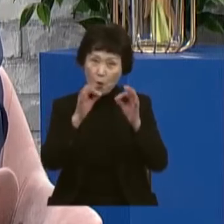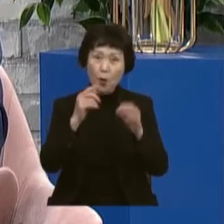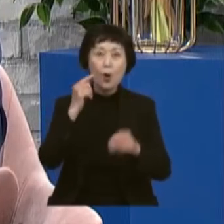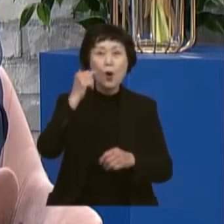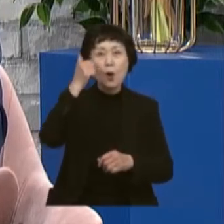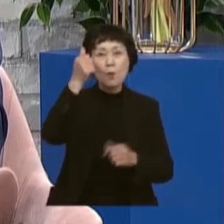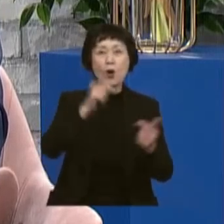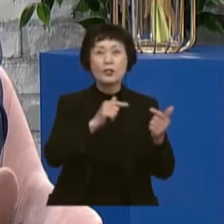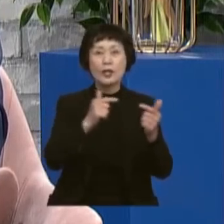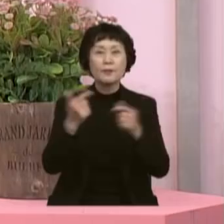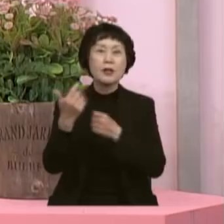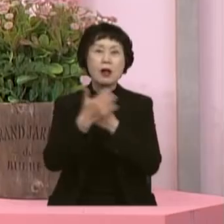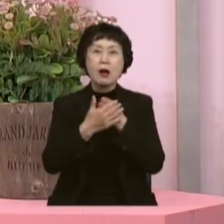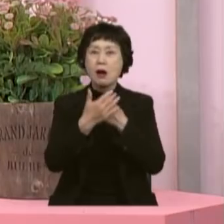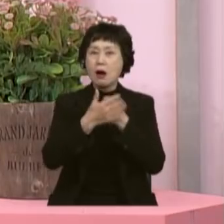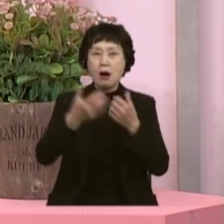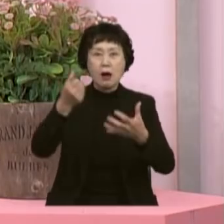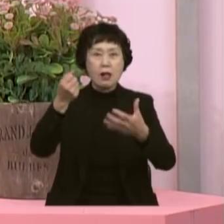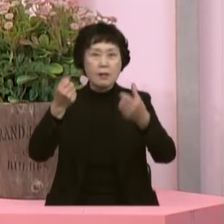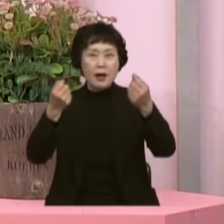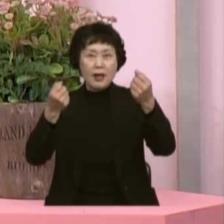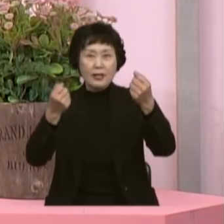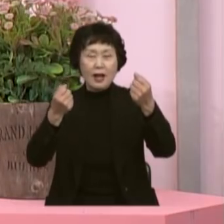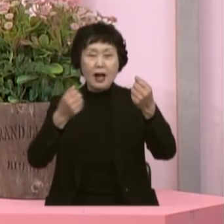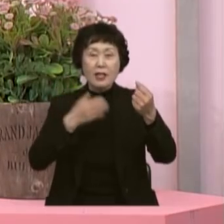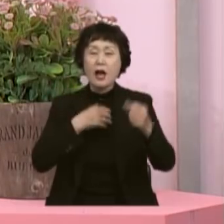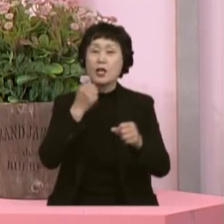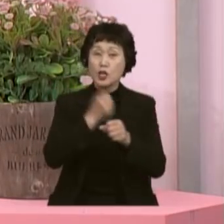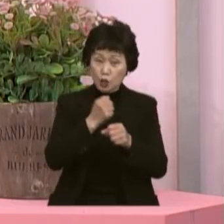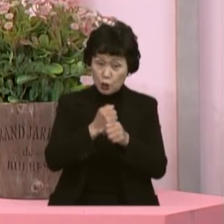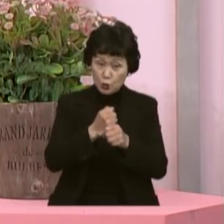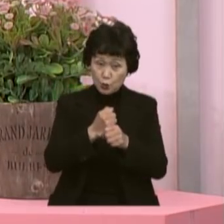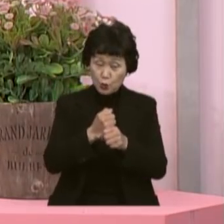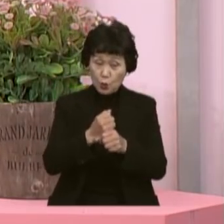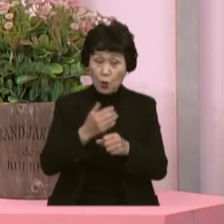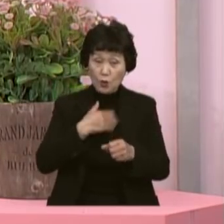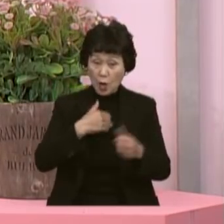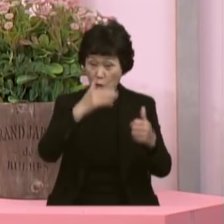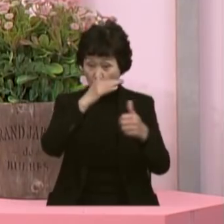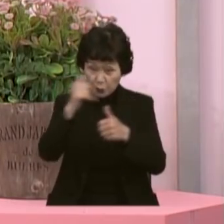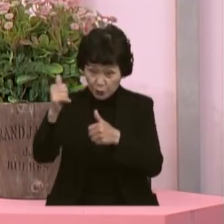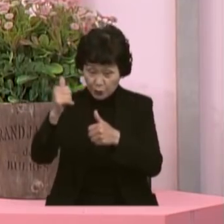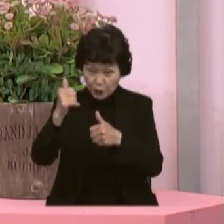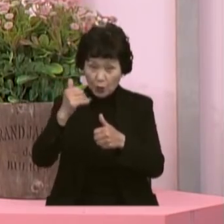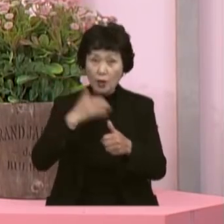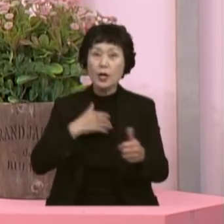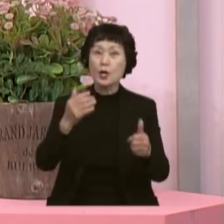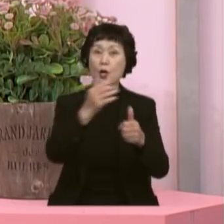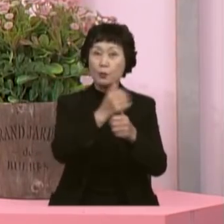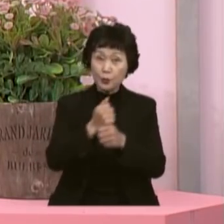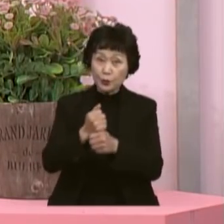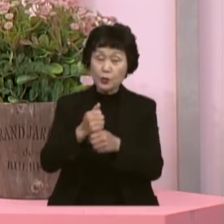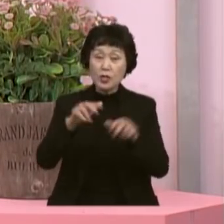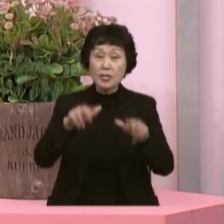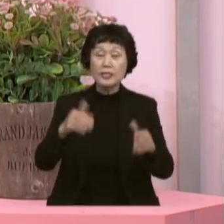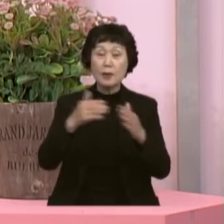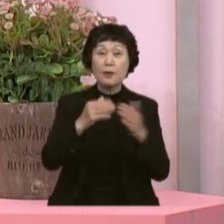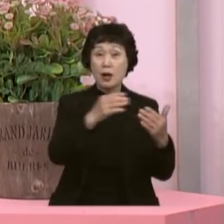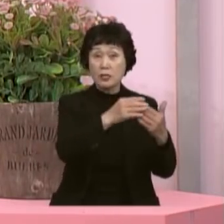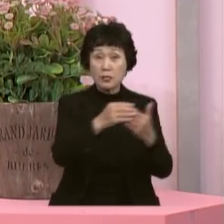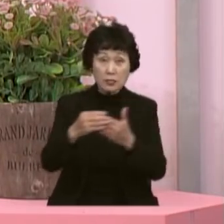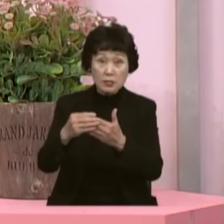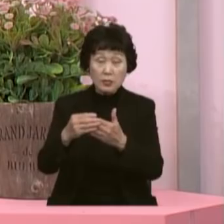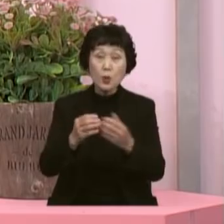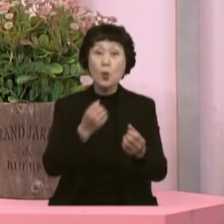그럼요. 그러니까 나를 지으시고 나를 부르시고 나를 붙드셔서 지금까지 이끄신 그 하나님을 고백하니까 저는 그